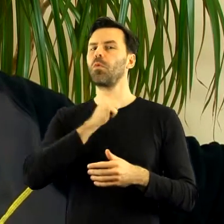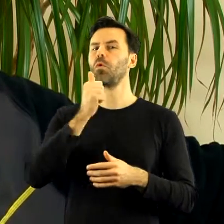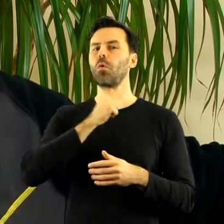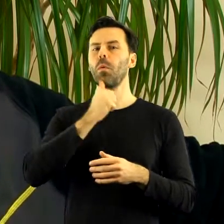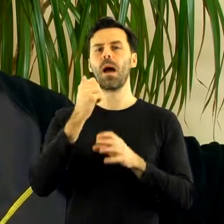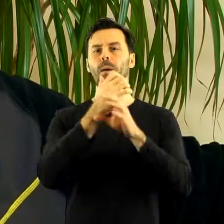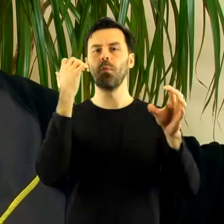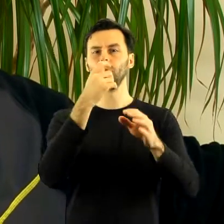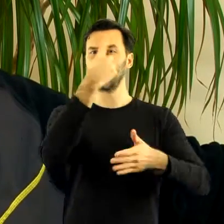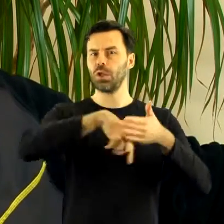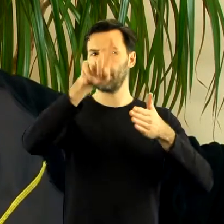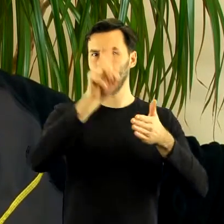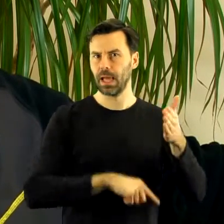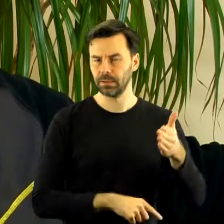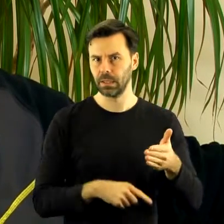likwidacji tego gimbusa.